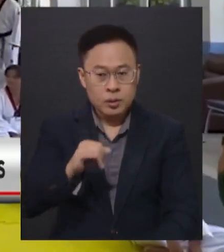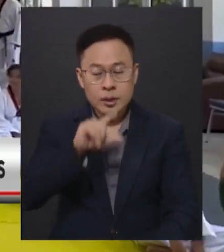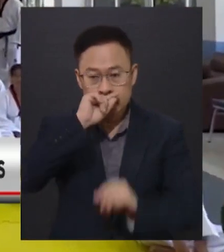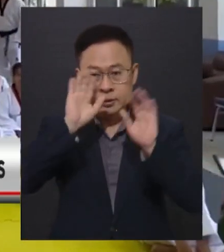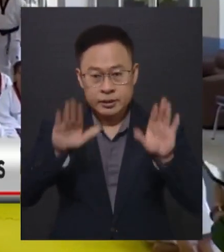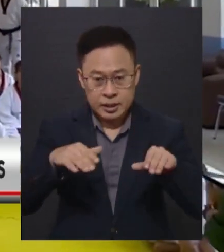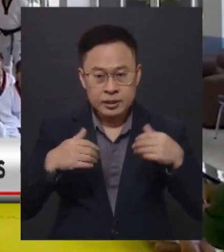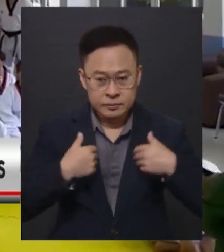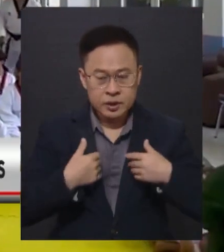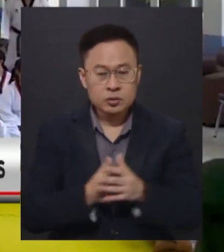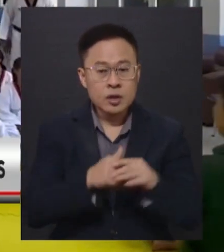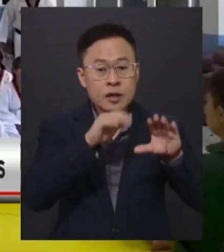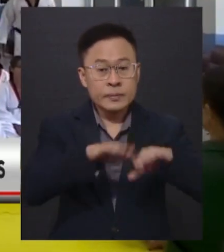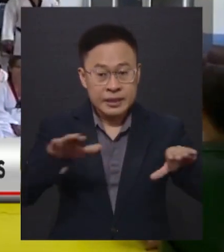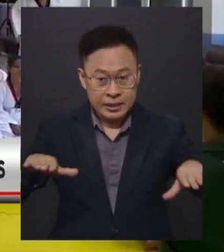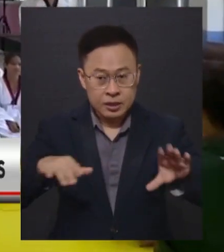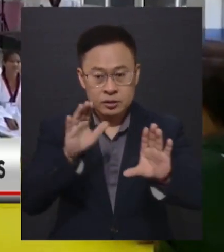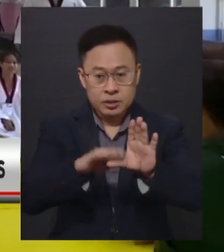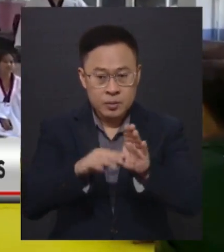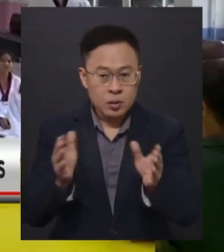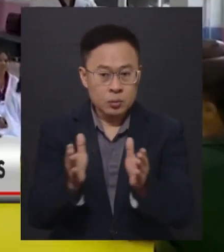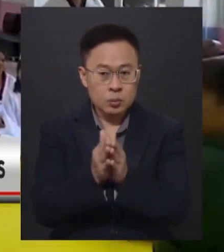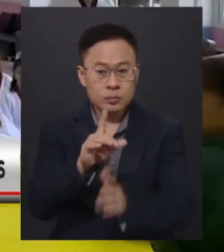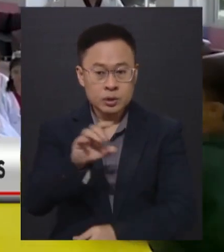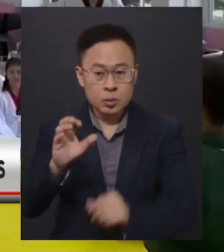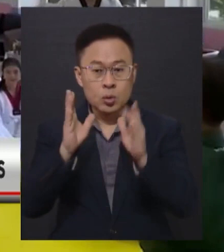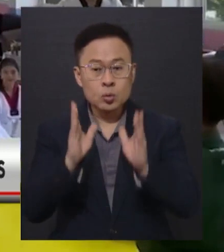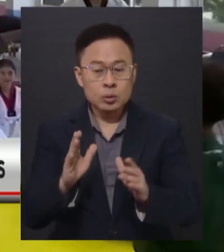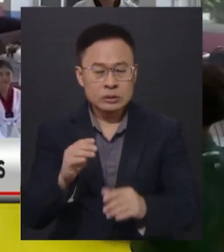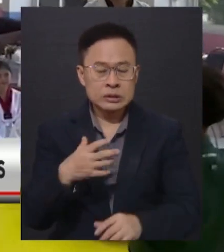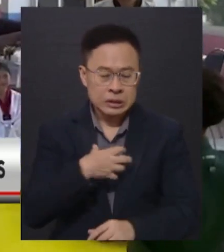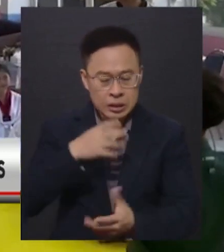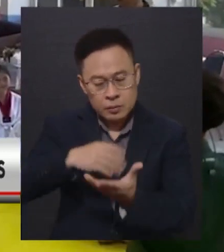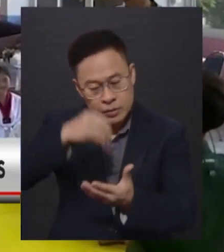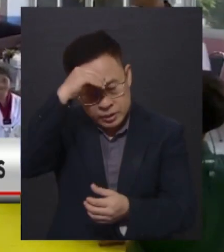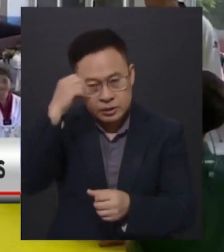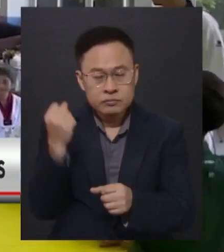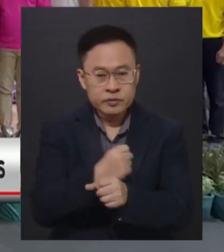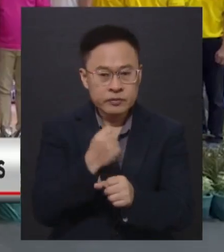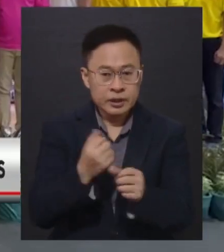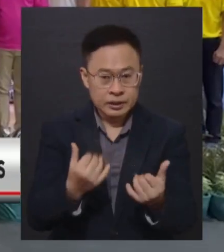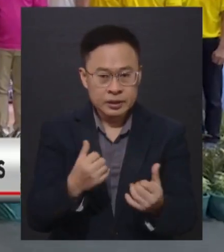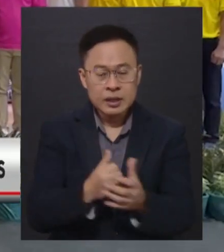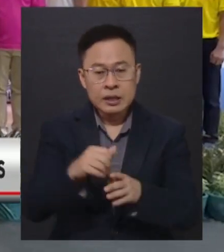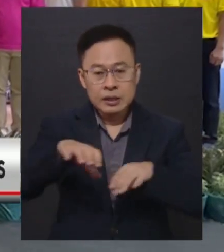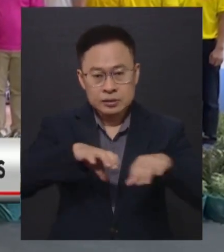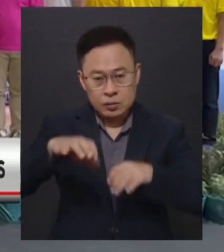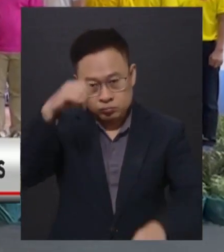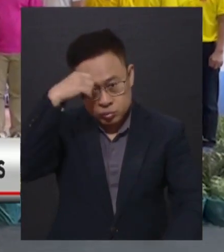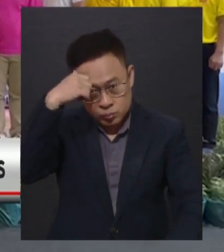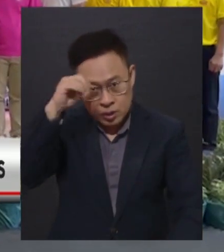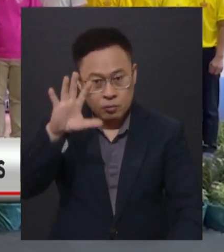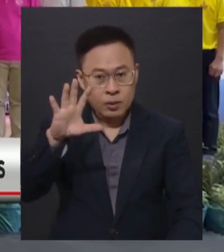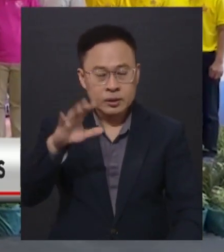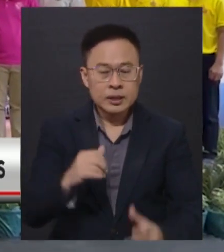ยมียุวชนเยาวชนกว่า100คนมาสมัครร่วมกิจกรรมในครั้งนี้โดยจัดขึ้นเป็นเวลา5วันระหว่